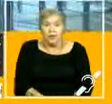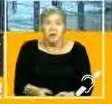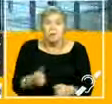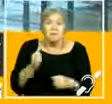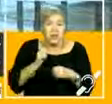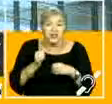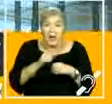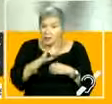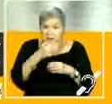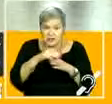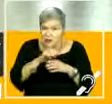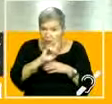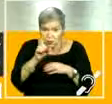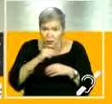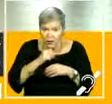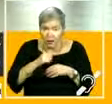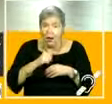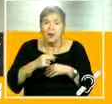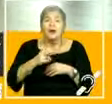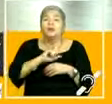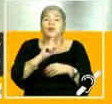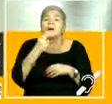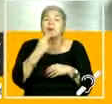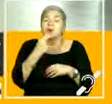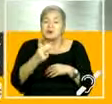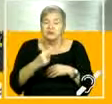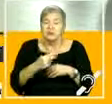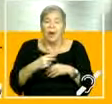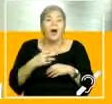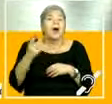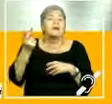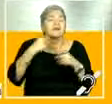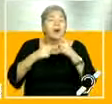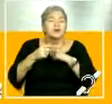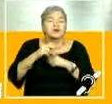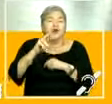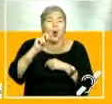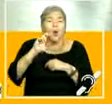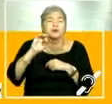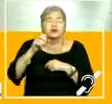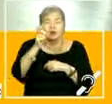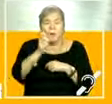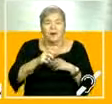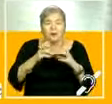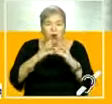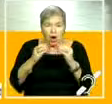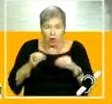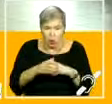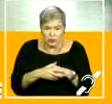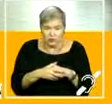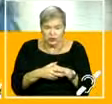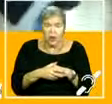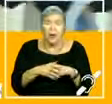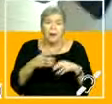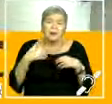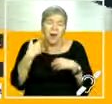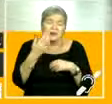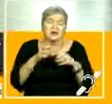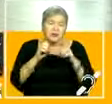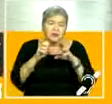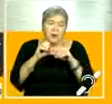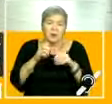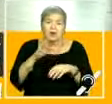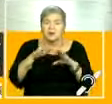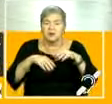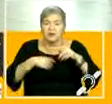Militar nu, doar poliția. România și-a adus acasă 800 de cetățeni, potrivit informațiilor oferite de